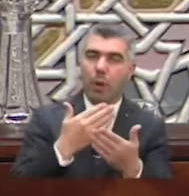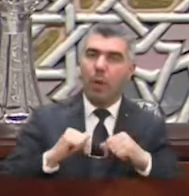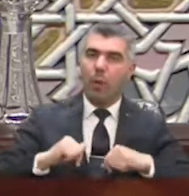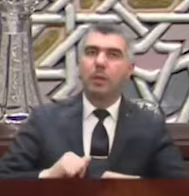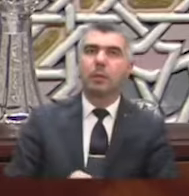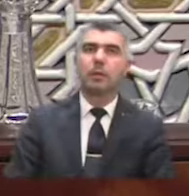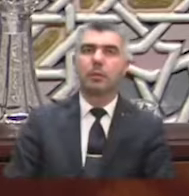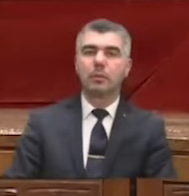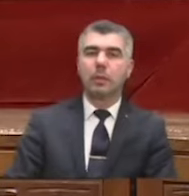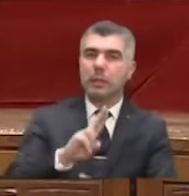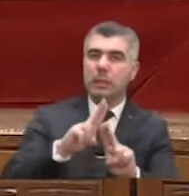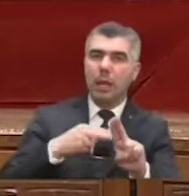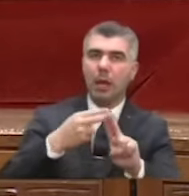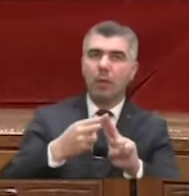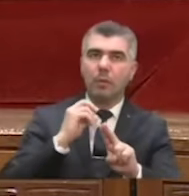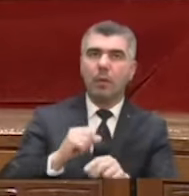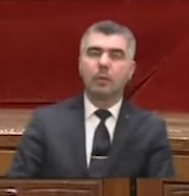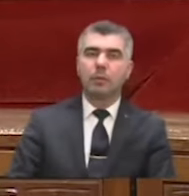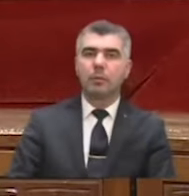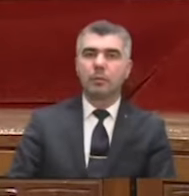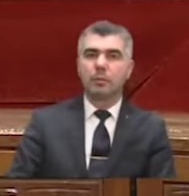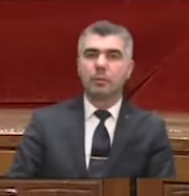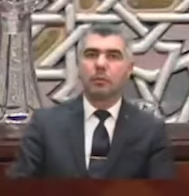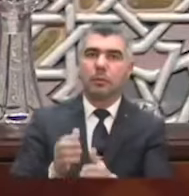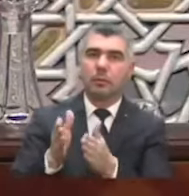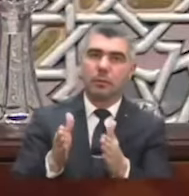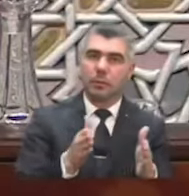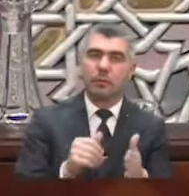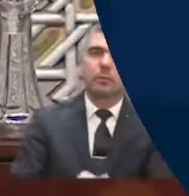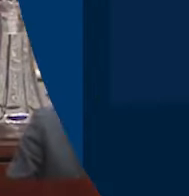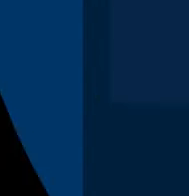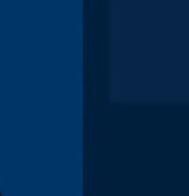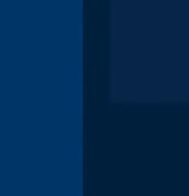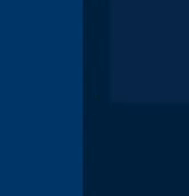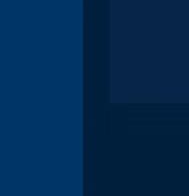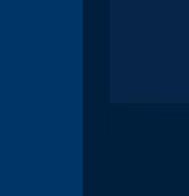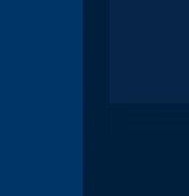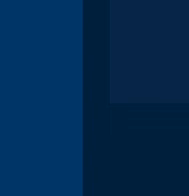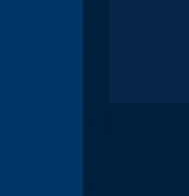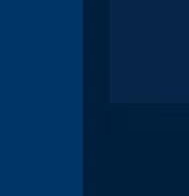الوزيرة على المشاركة ديالكم القيمة، وننتقل إلى قطاع